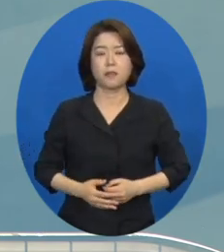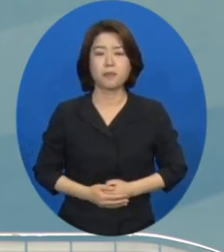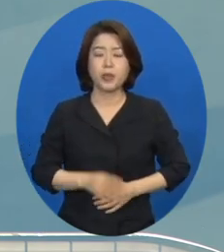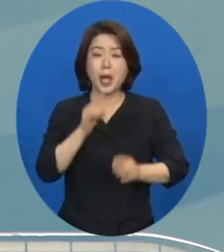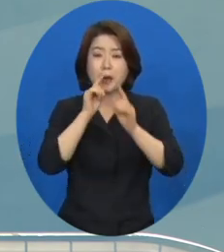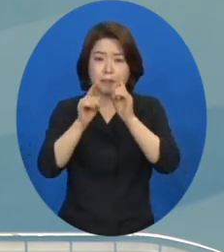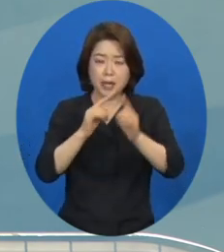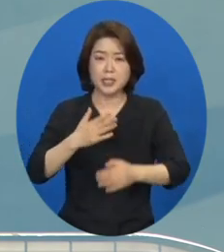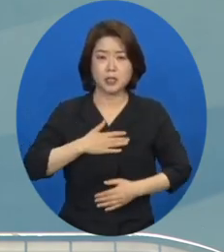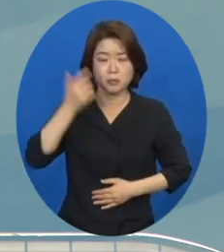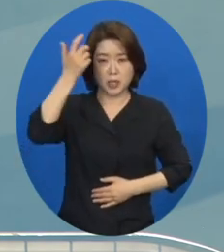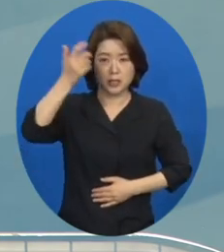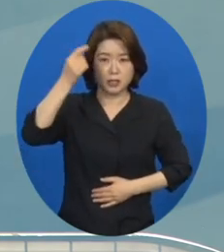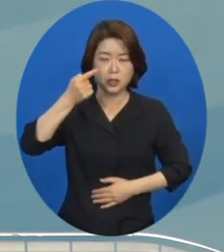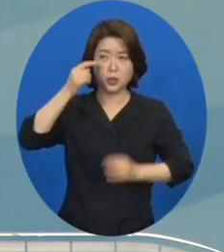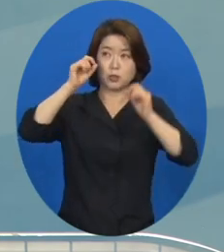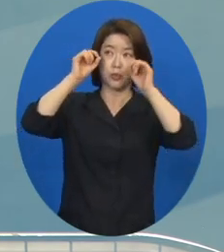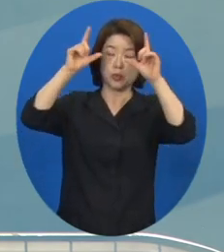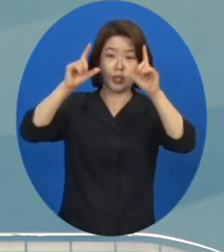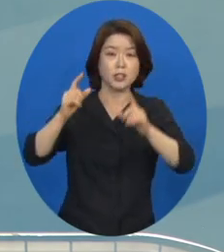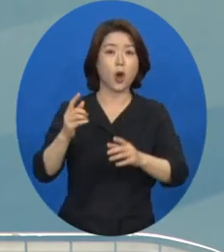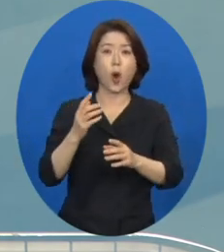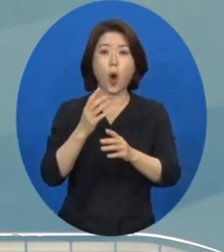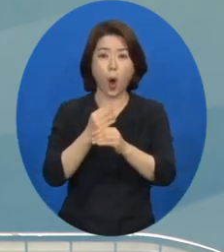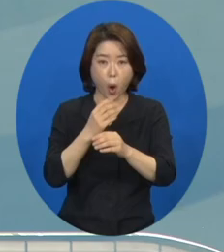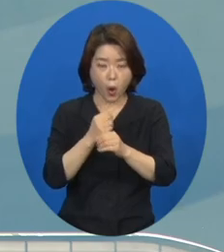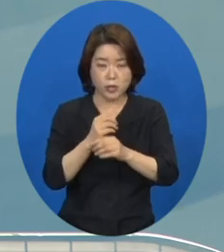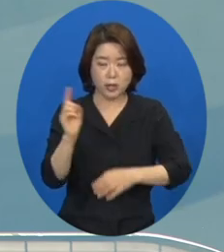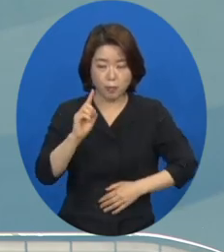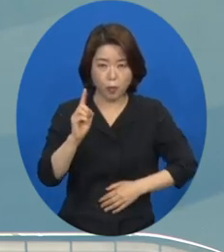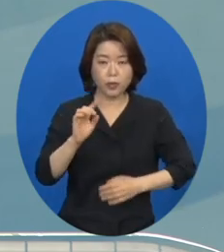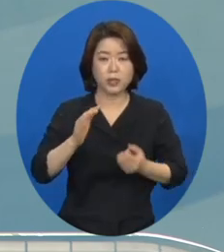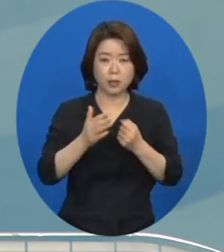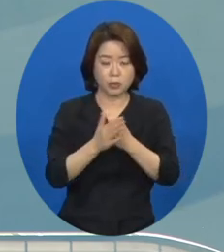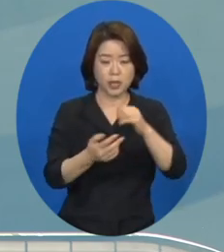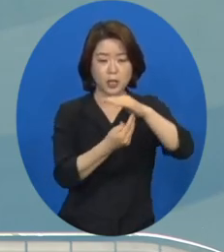말씀으로 제 영적인 눈이 뜨인 것이 요한복음 13장입니다.